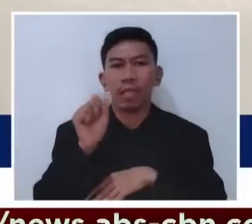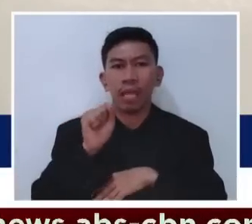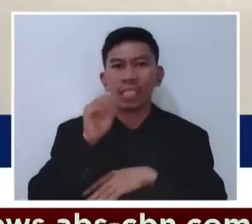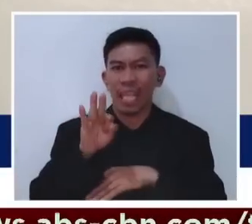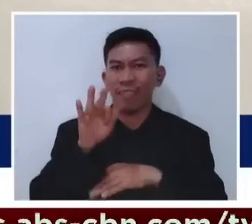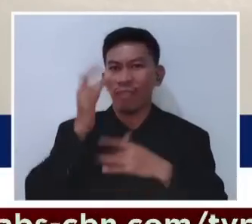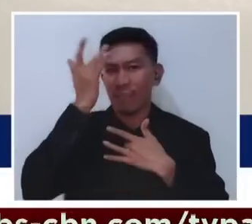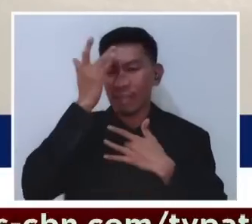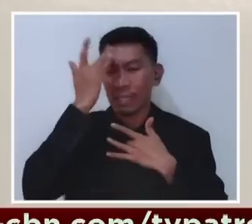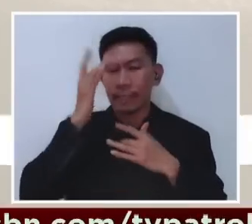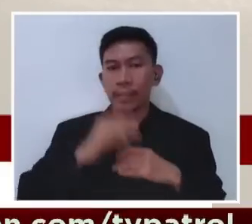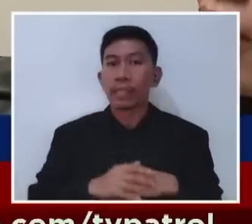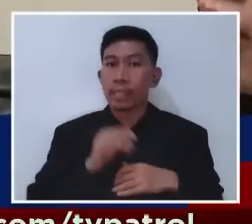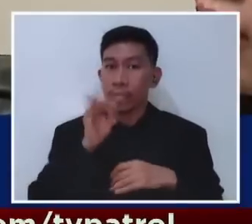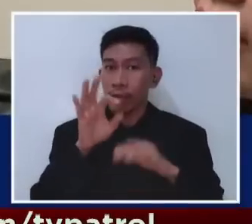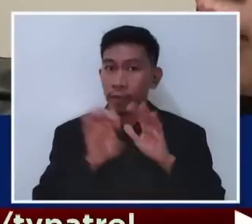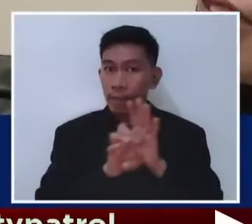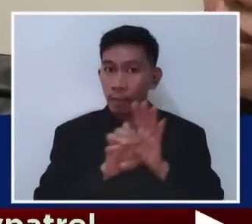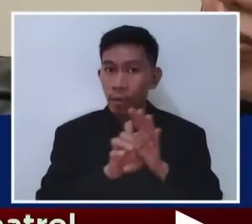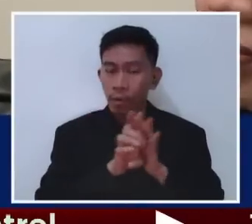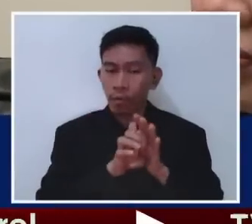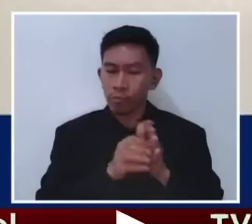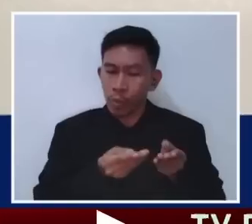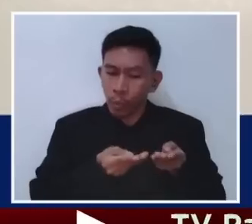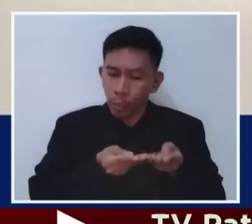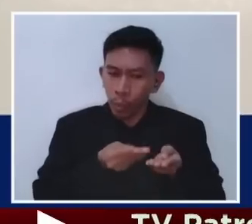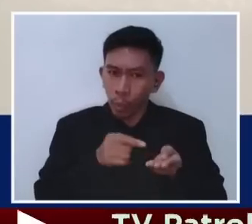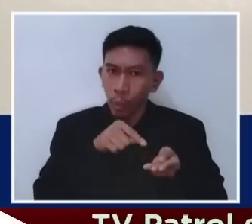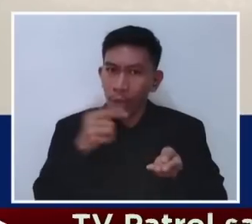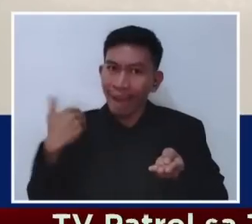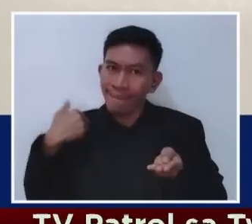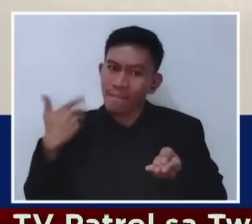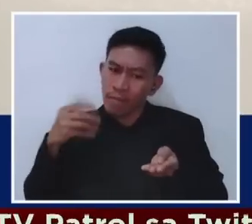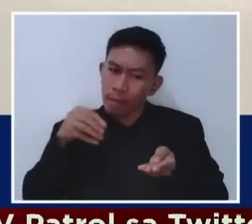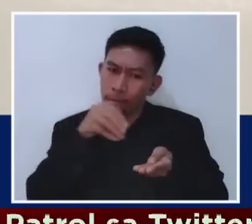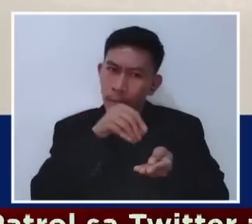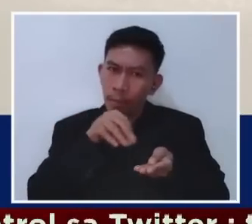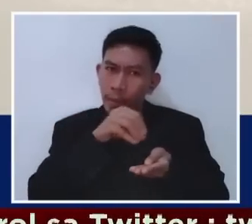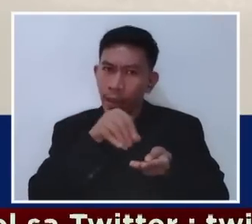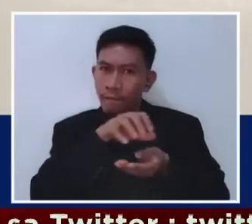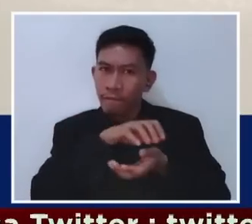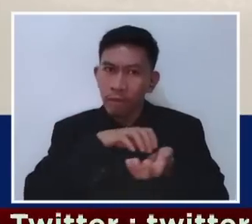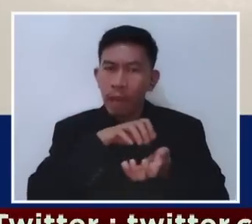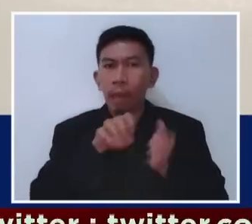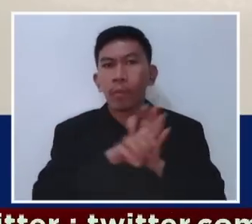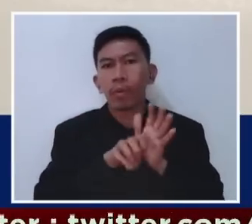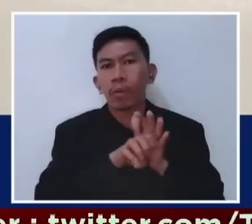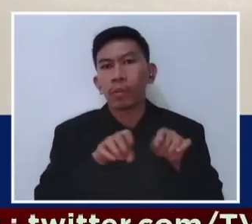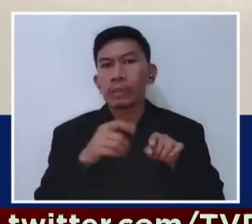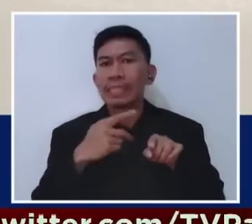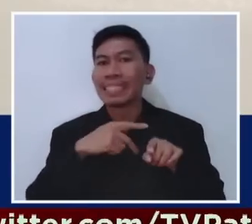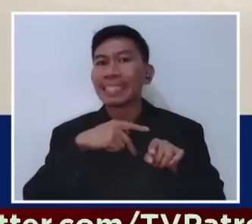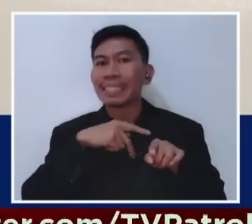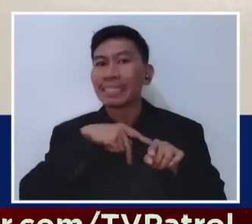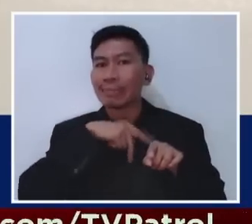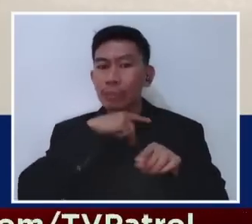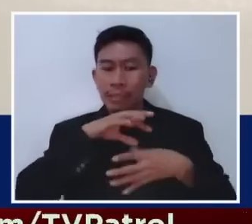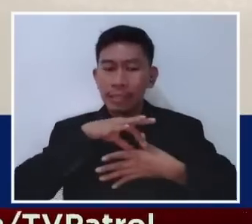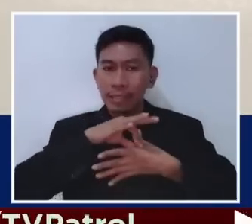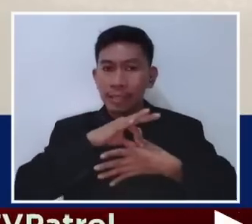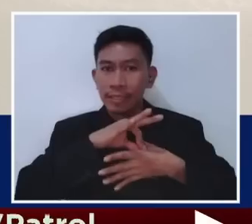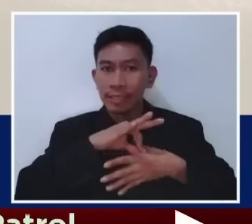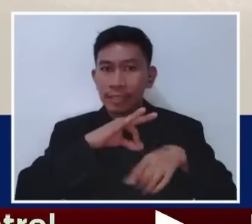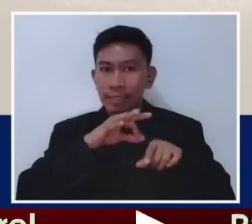doon sa swill, kung mayroong nahalo po doon na karne, halimbawa, ng baboy na